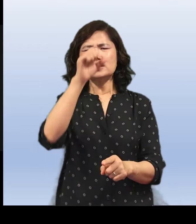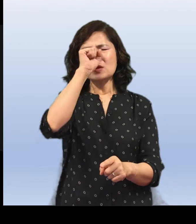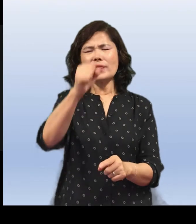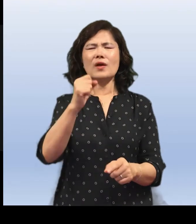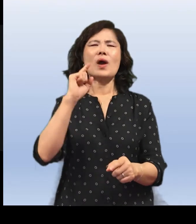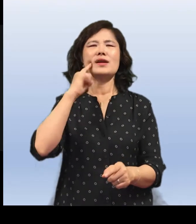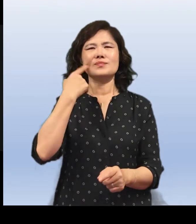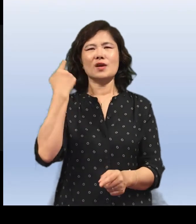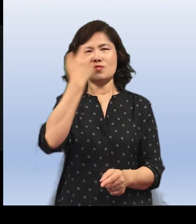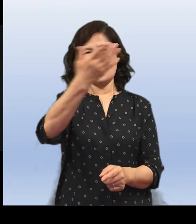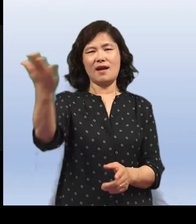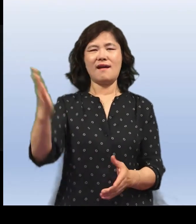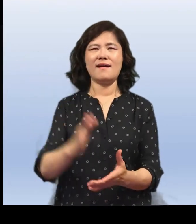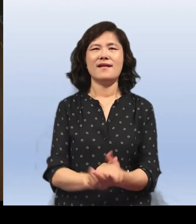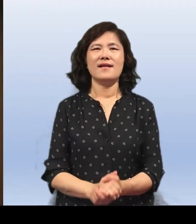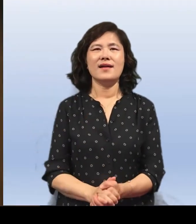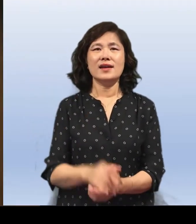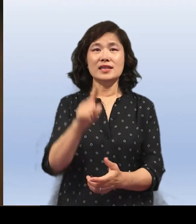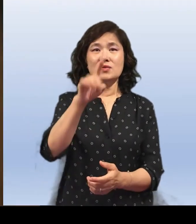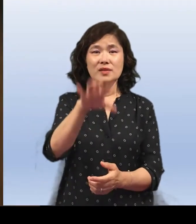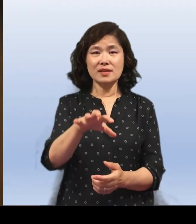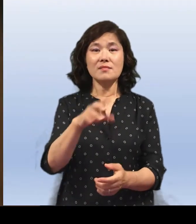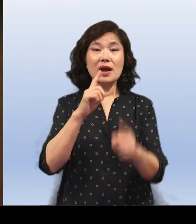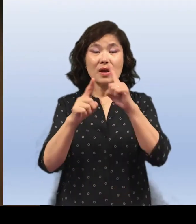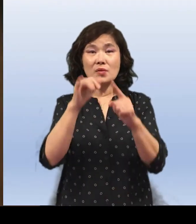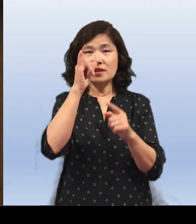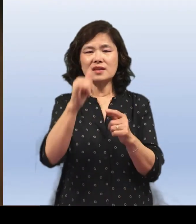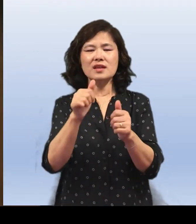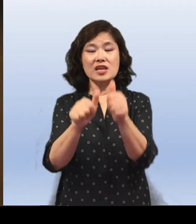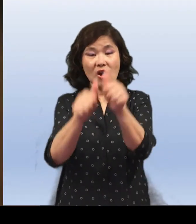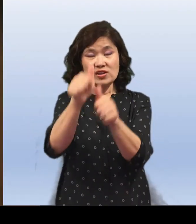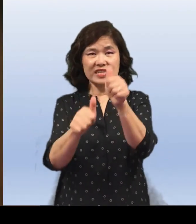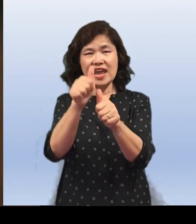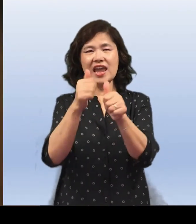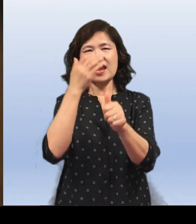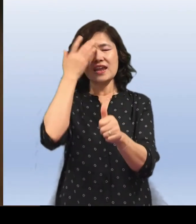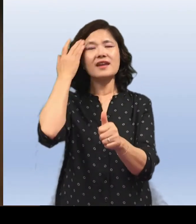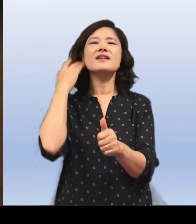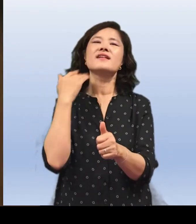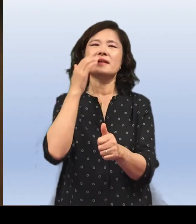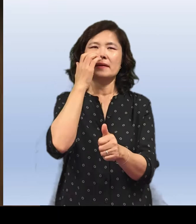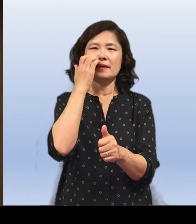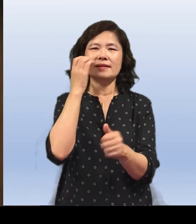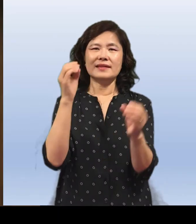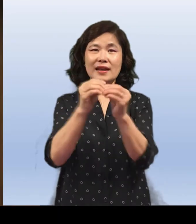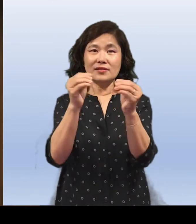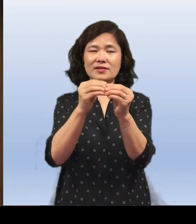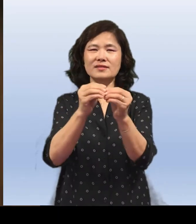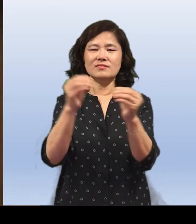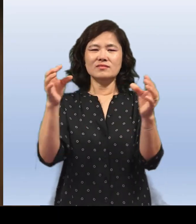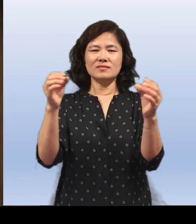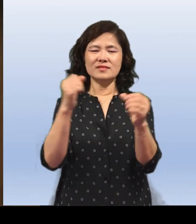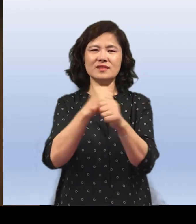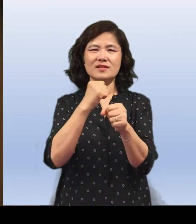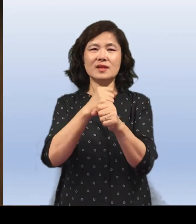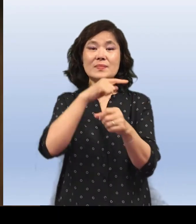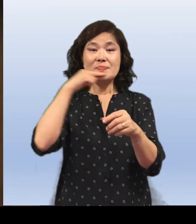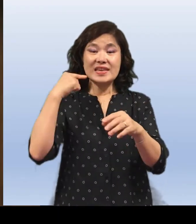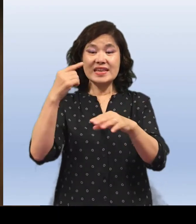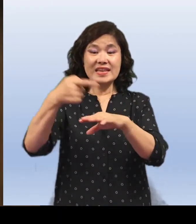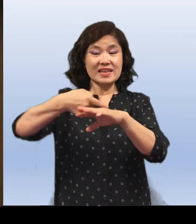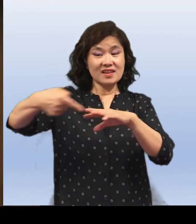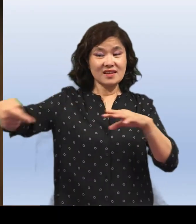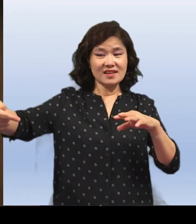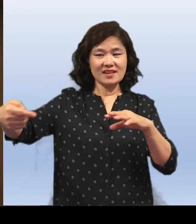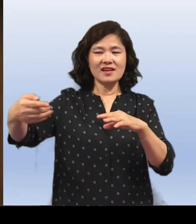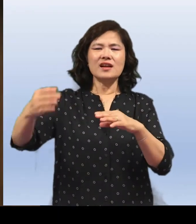아름다운고. 여러분, 여기서 말하고 있는 형제라는 이 단어는 문자적으로는 피를 나눈